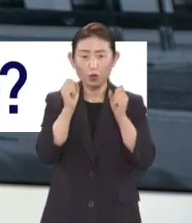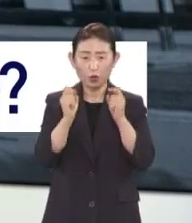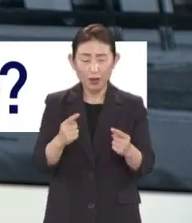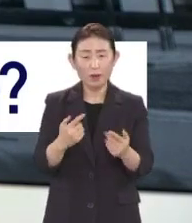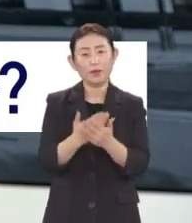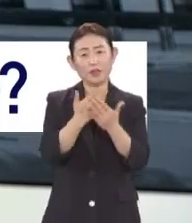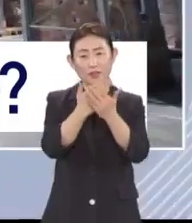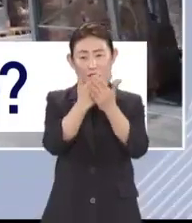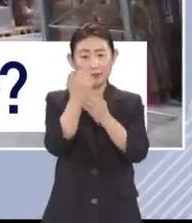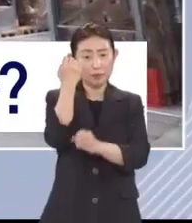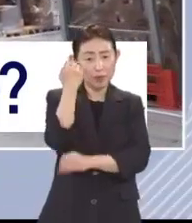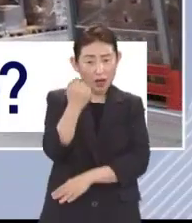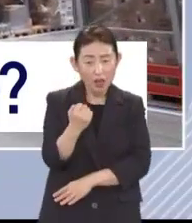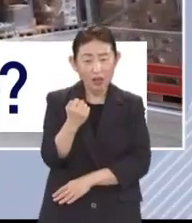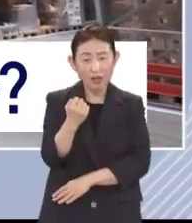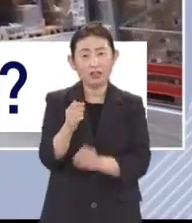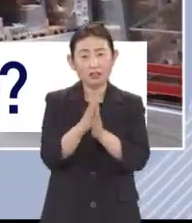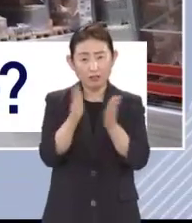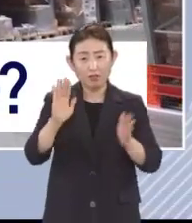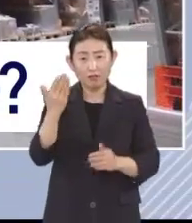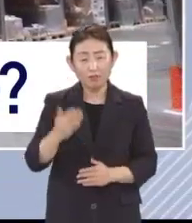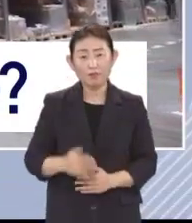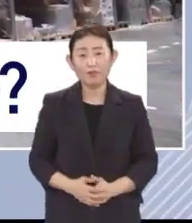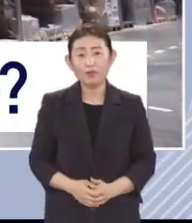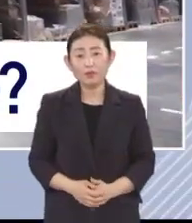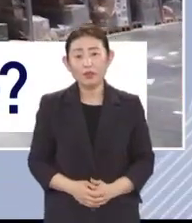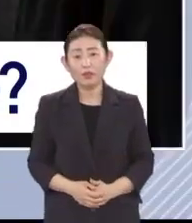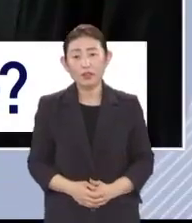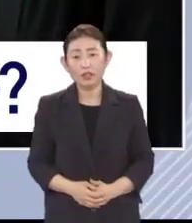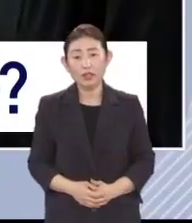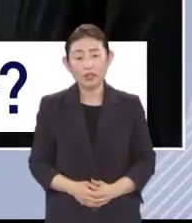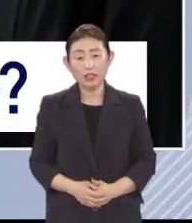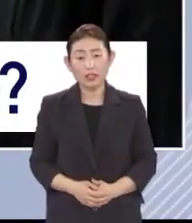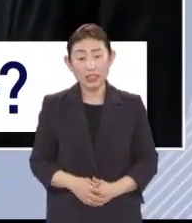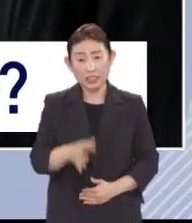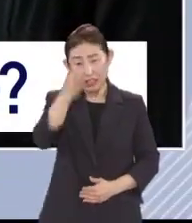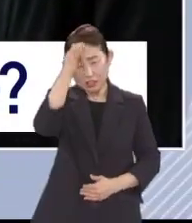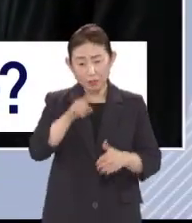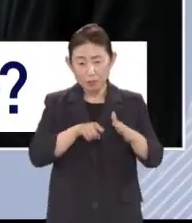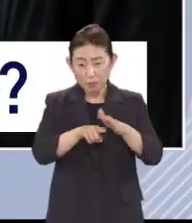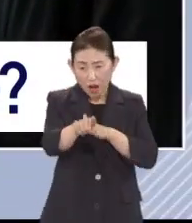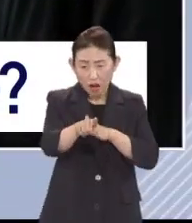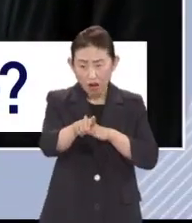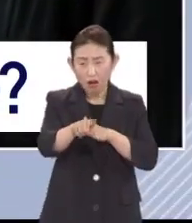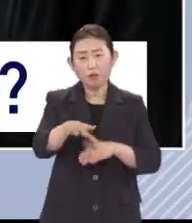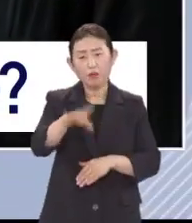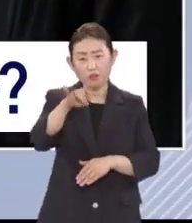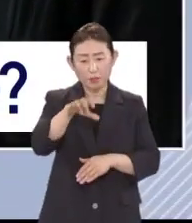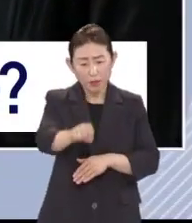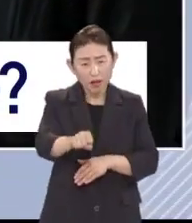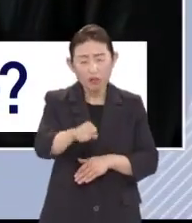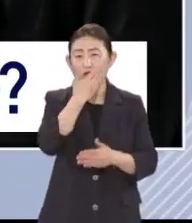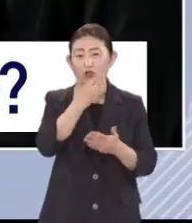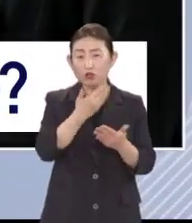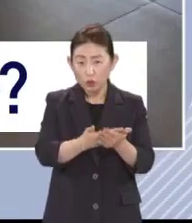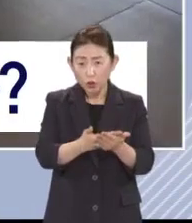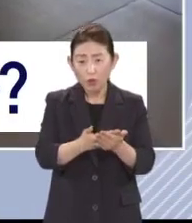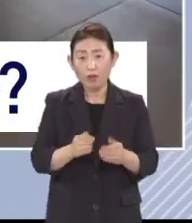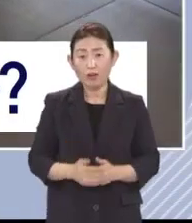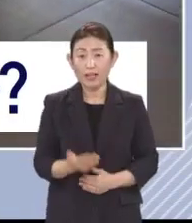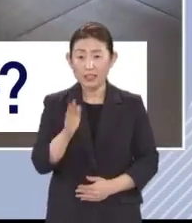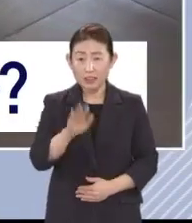있는 기반을 닦을 수 있는 계기가 됐다고 말씀드릴 수 있을 것 같고요. 기술 패권 시대에 첨단 기술 당연히 중요합니다. 하지만 첨단